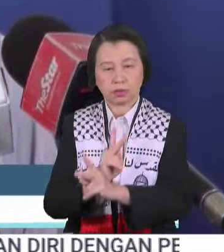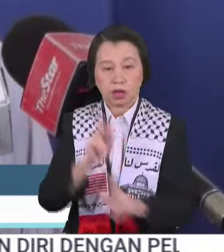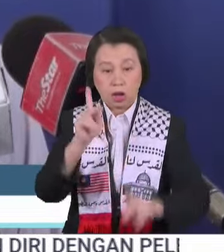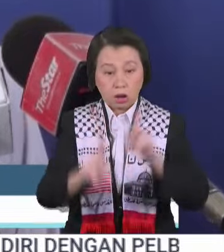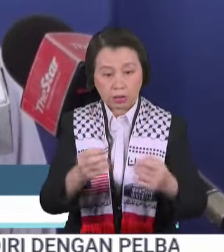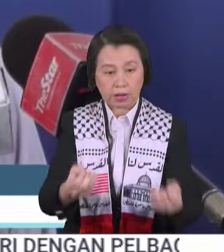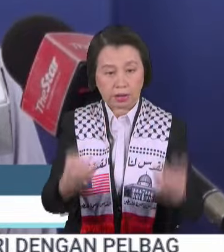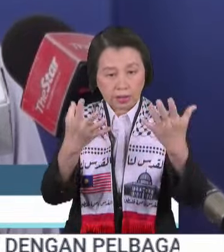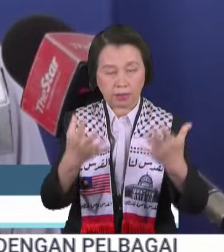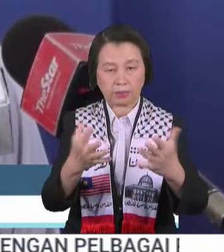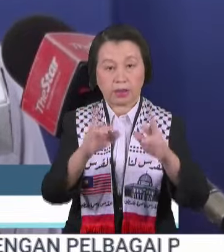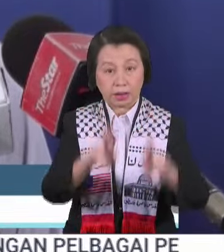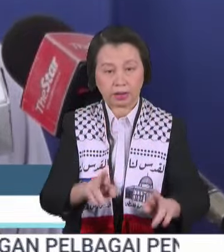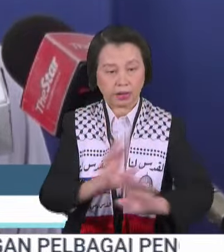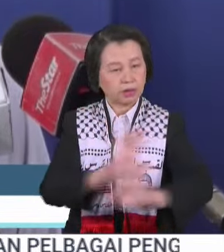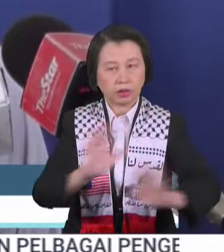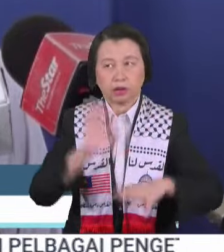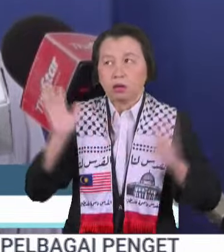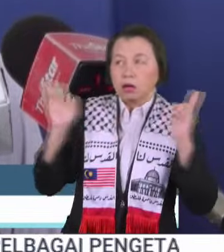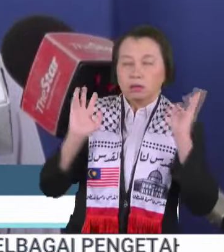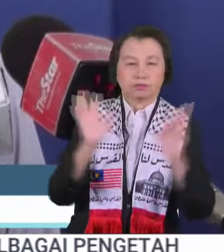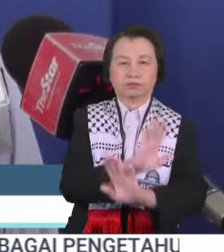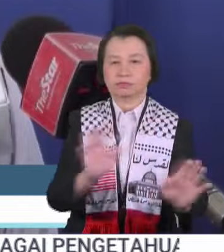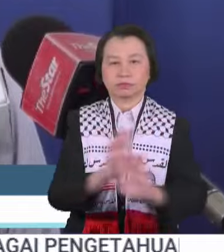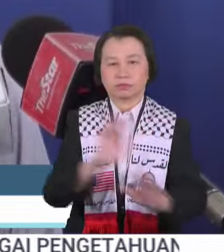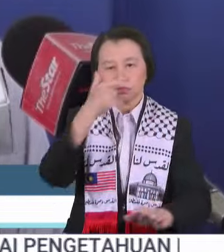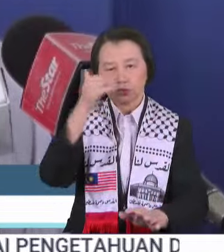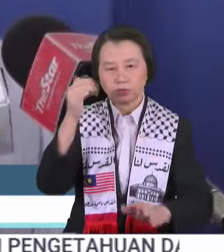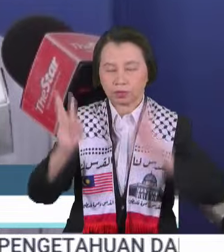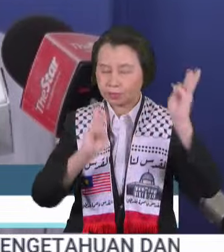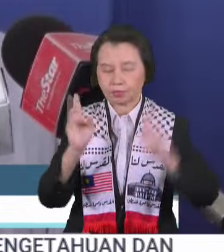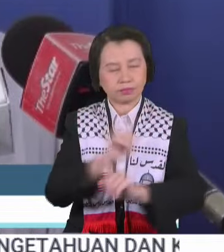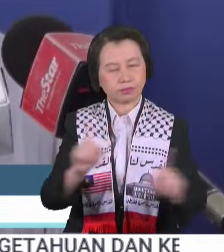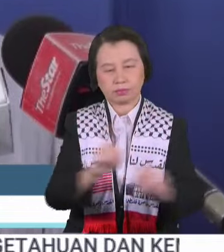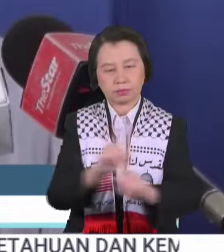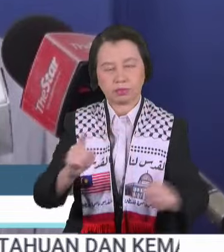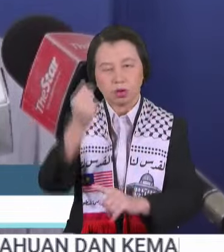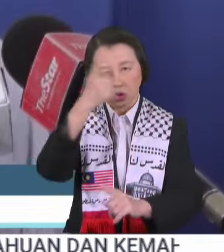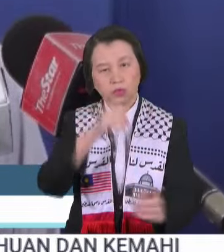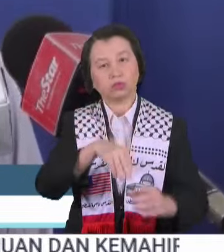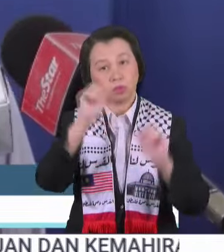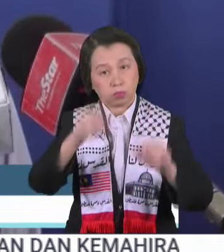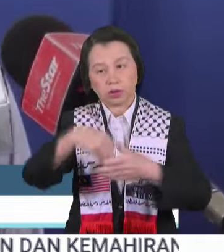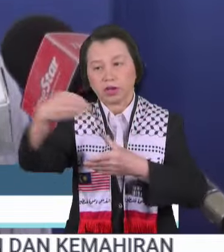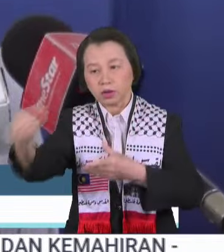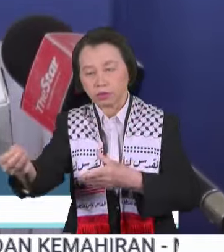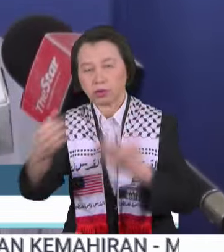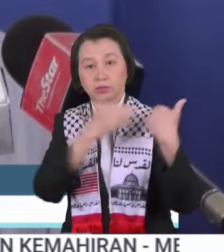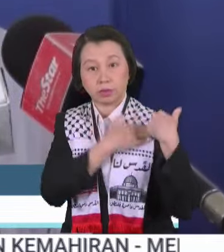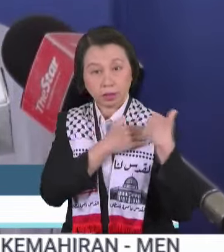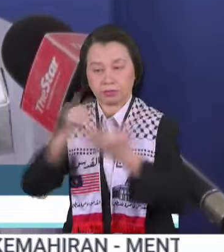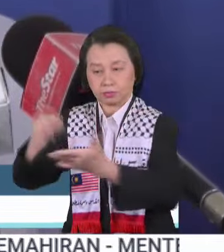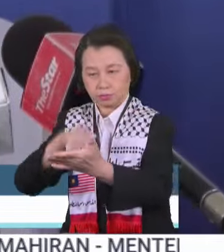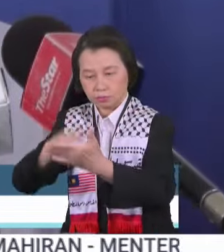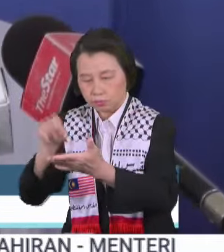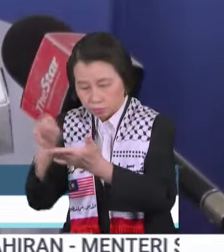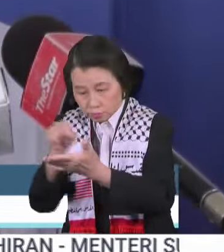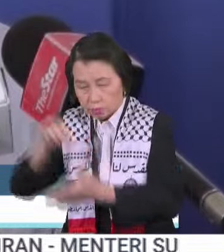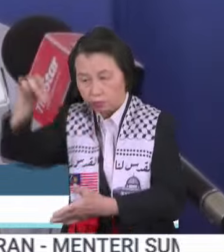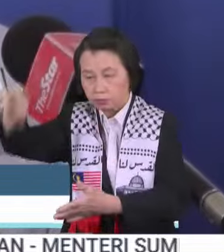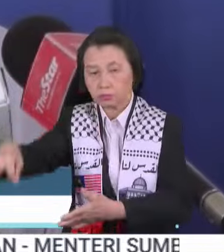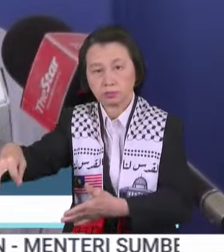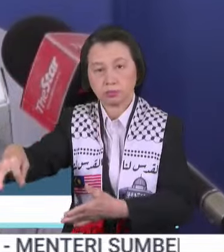ramai termasuk pengundi tidak perlu gundah gulana atau bimbang untuk keluar menunaikan tanggungjawab mereka.